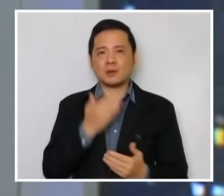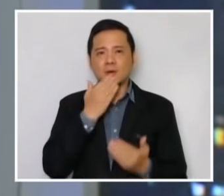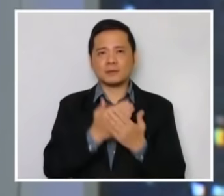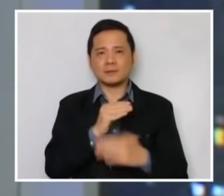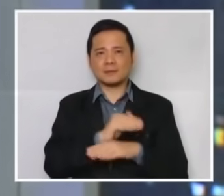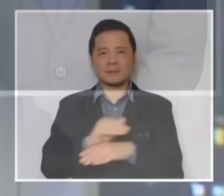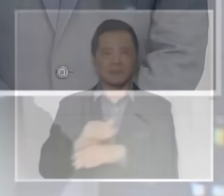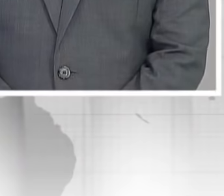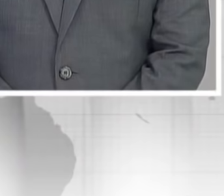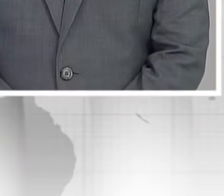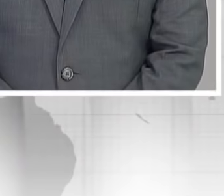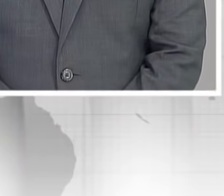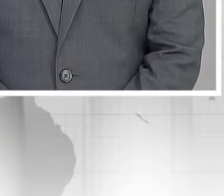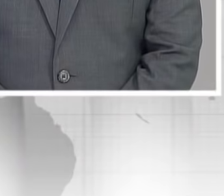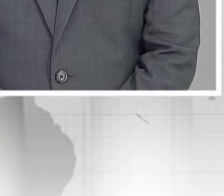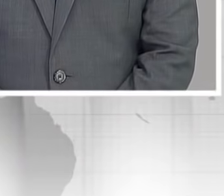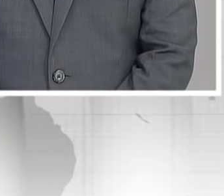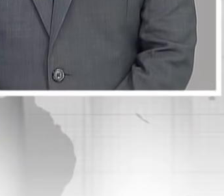bayan.